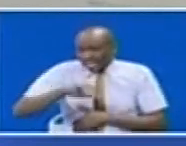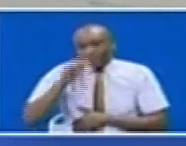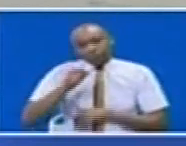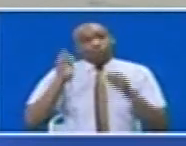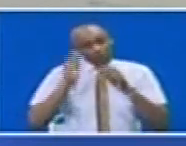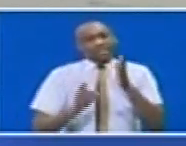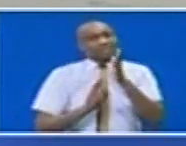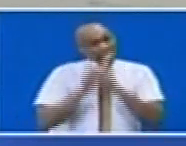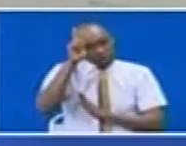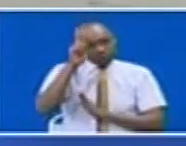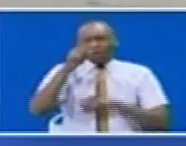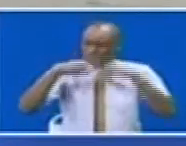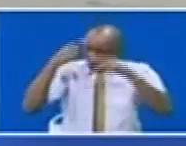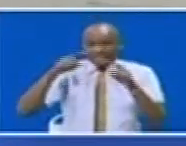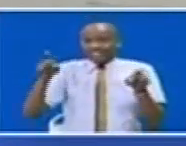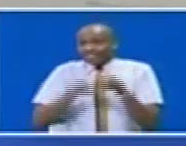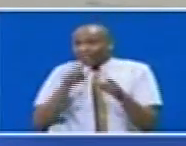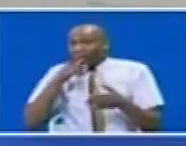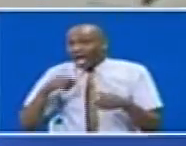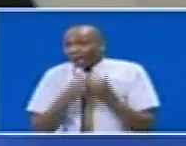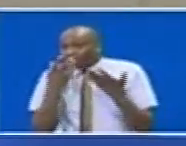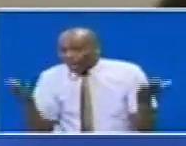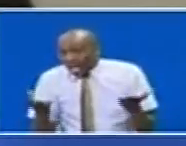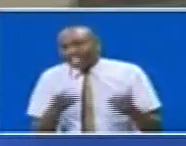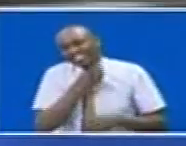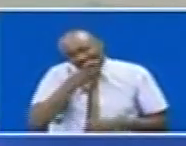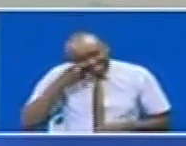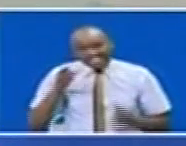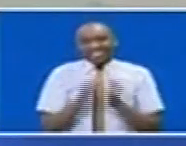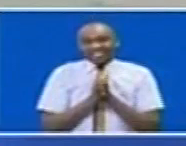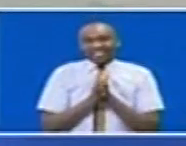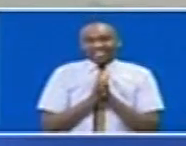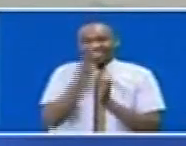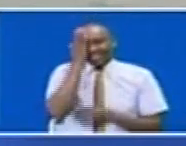litanawiri jinsi ilivyonawiri katika jangwa la Misri.